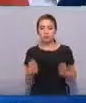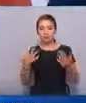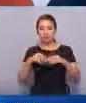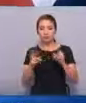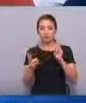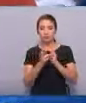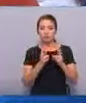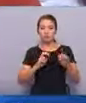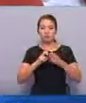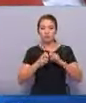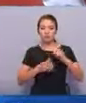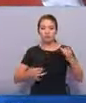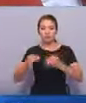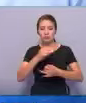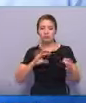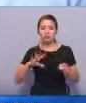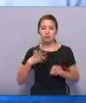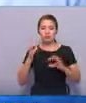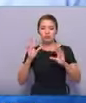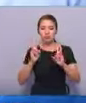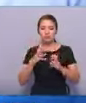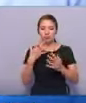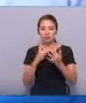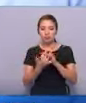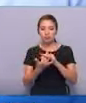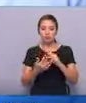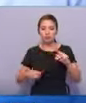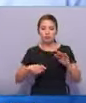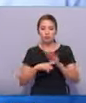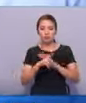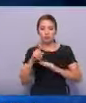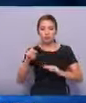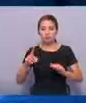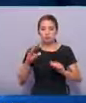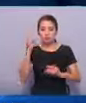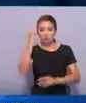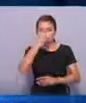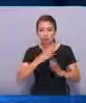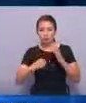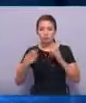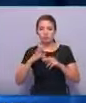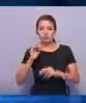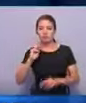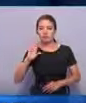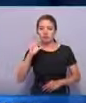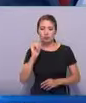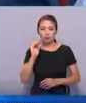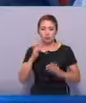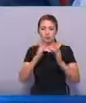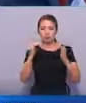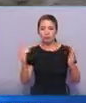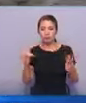қордаланған мәселелердің түйінін тарқатты. Атап айтқанда, аудандағы істен шыққан кәріз жүйесі, Сайрам су өзенінен өтетін ескі